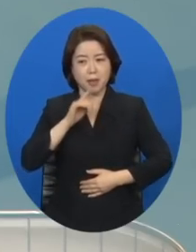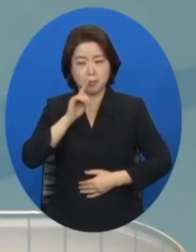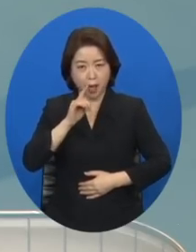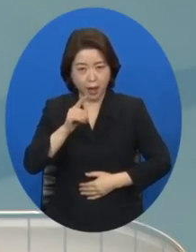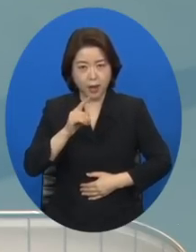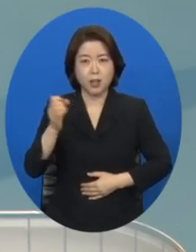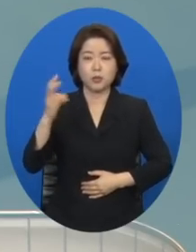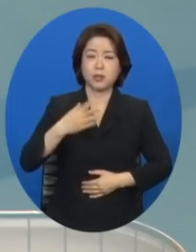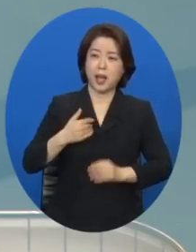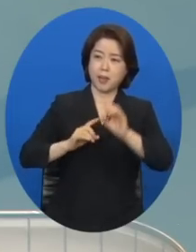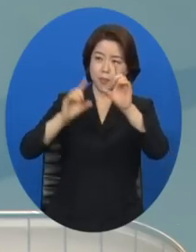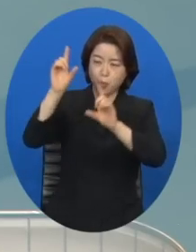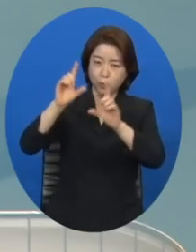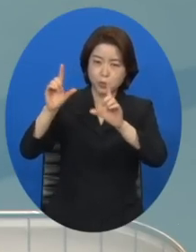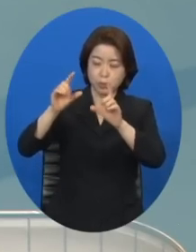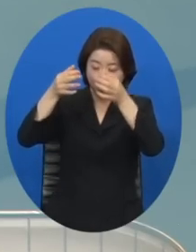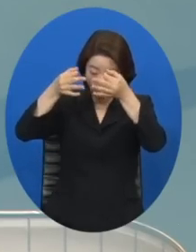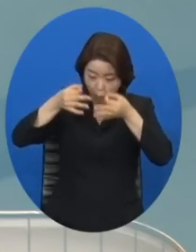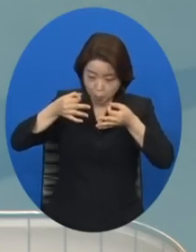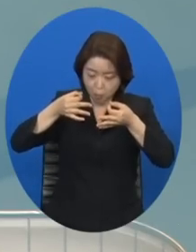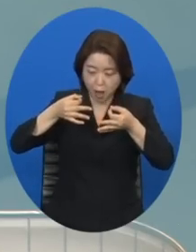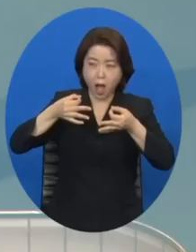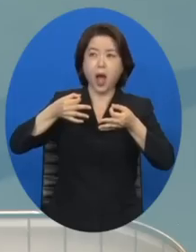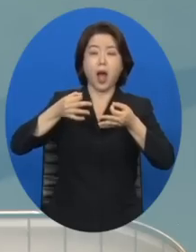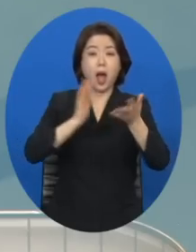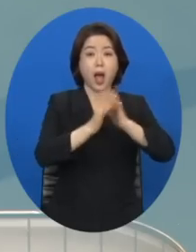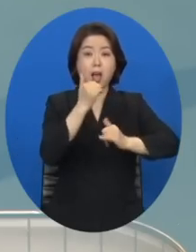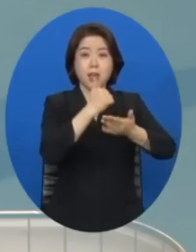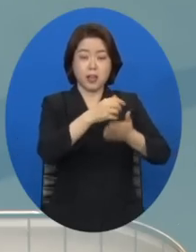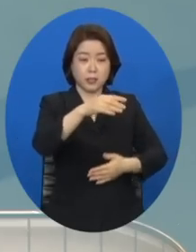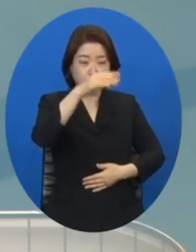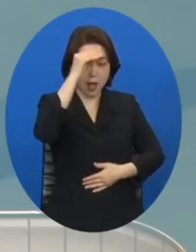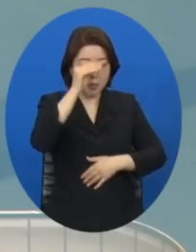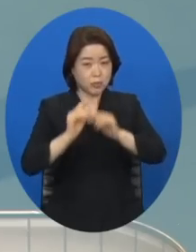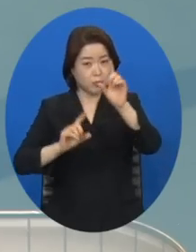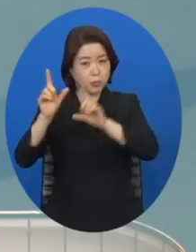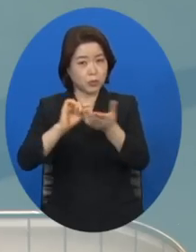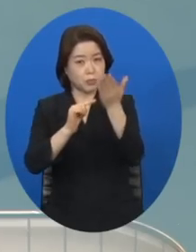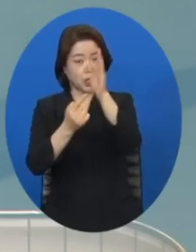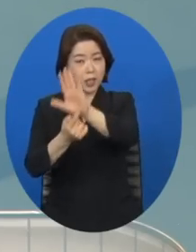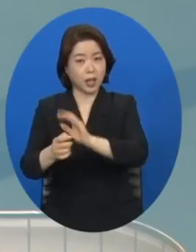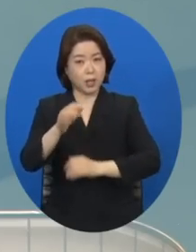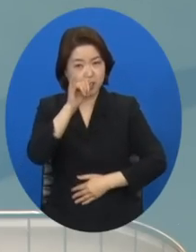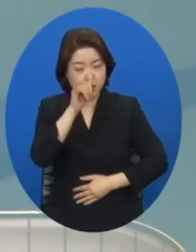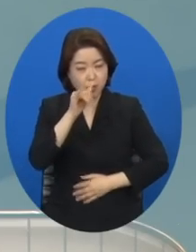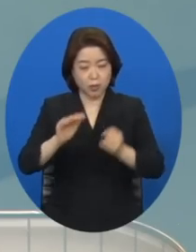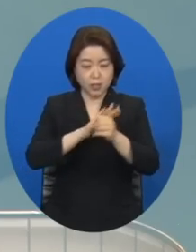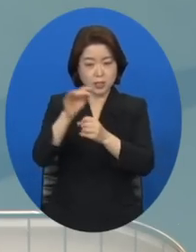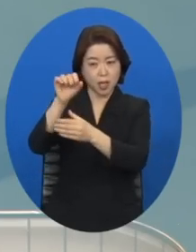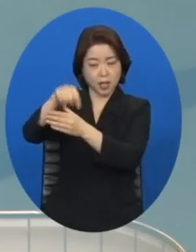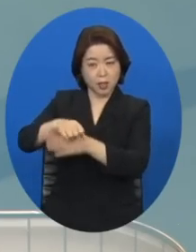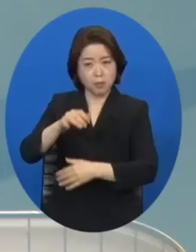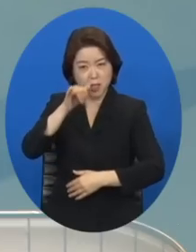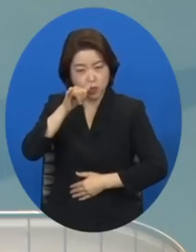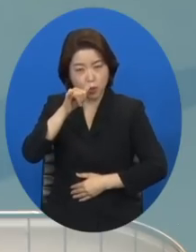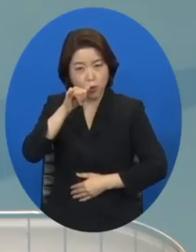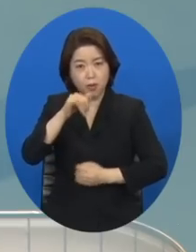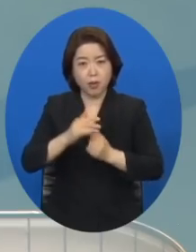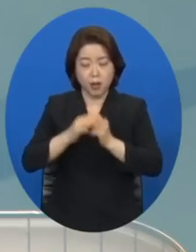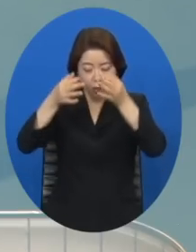모습 속에서 얼마나 예수님을 닮은 그런 모습들이 나타나고 있는가 사랑의 열매를 맺고 있는가를